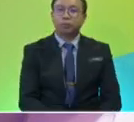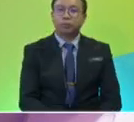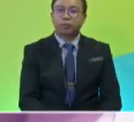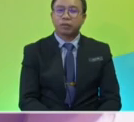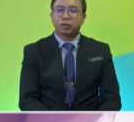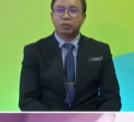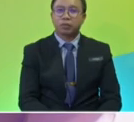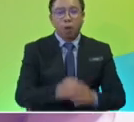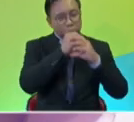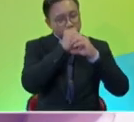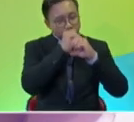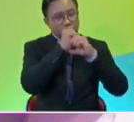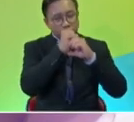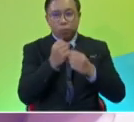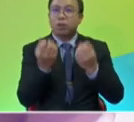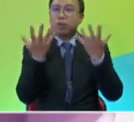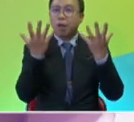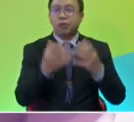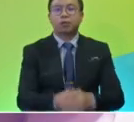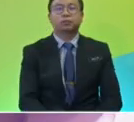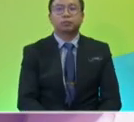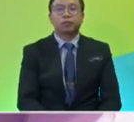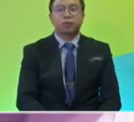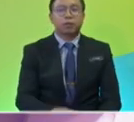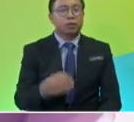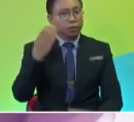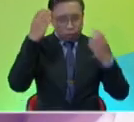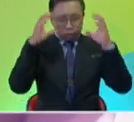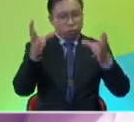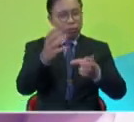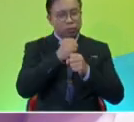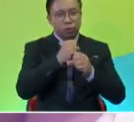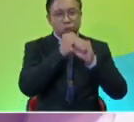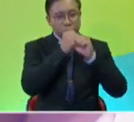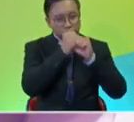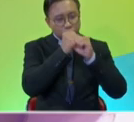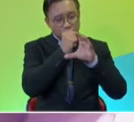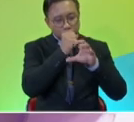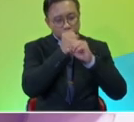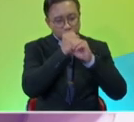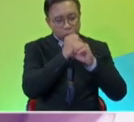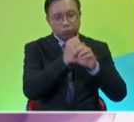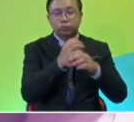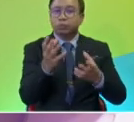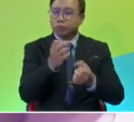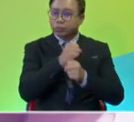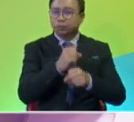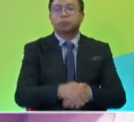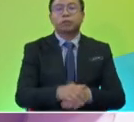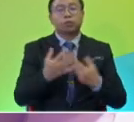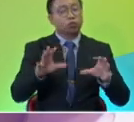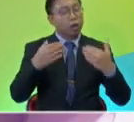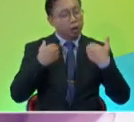meletup belon Tu kan jadi adalah belon-belon ni jadi Cikgu pun ambil belon-belon yang ada kan jadi kita dah ada